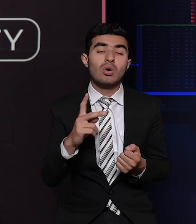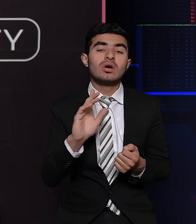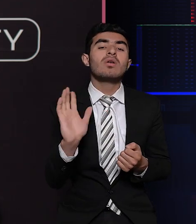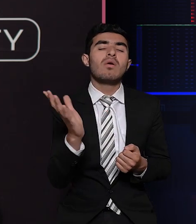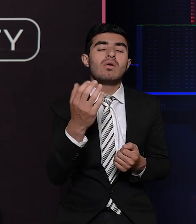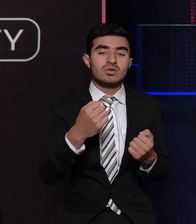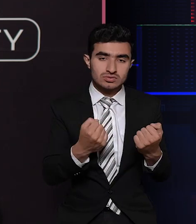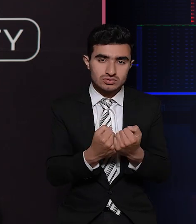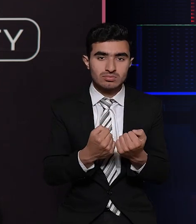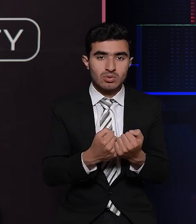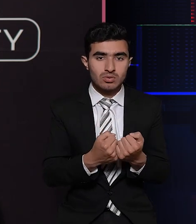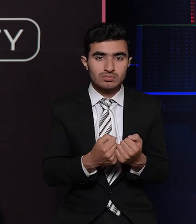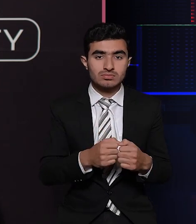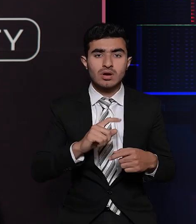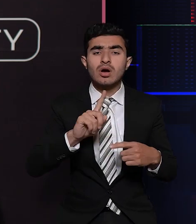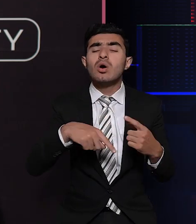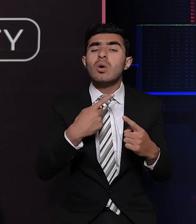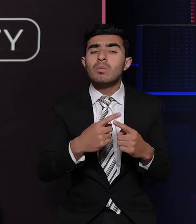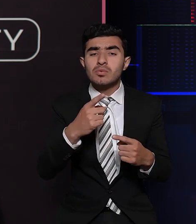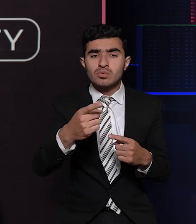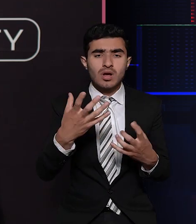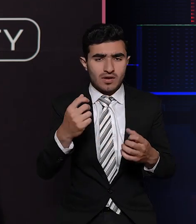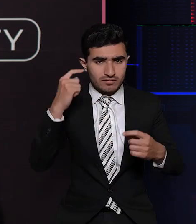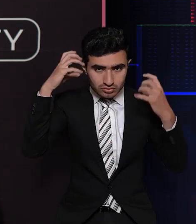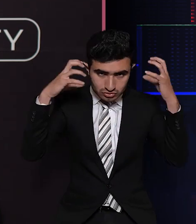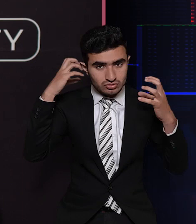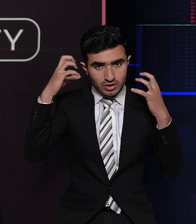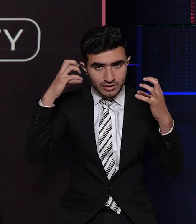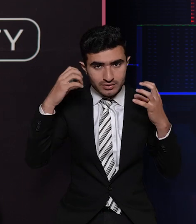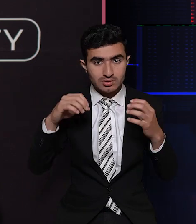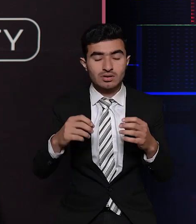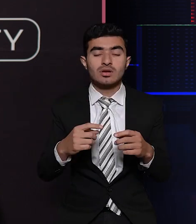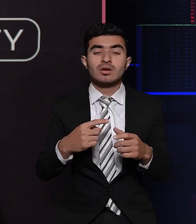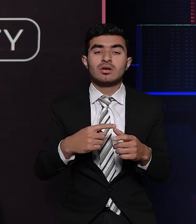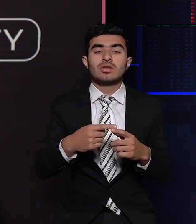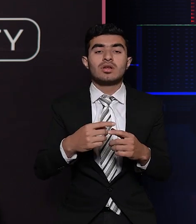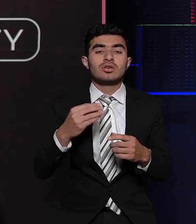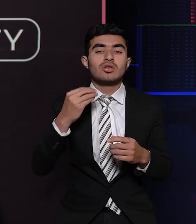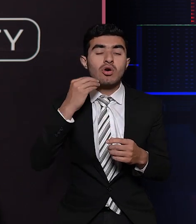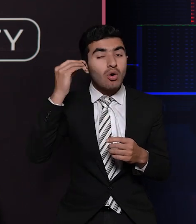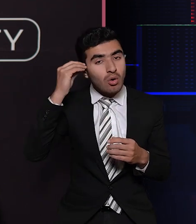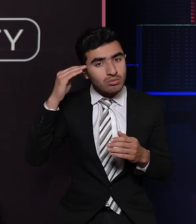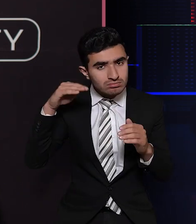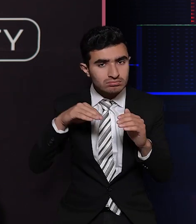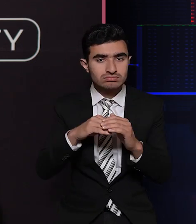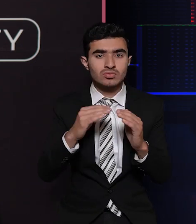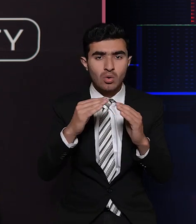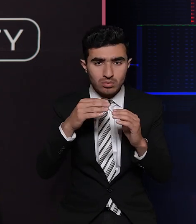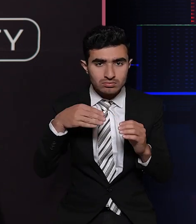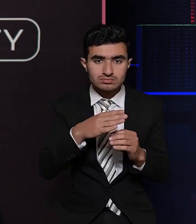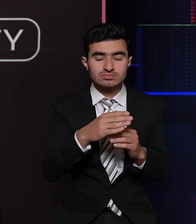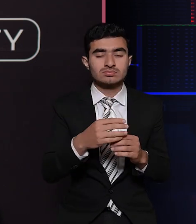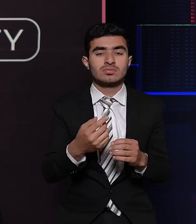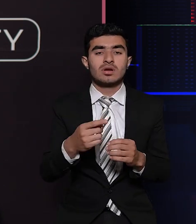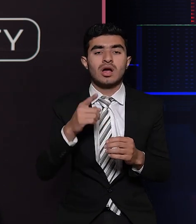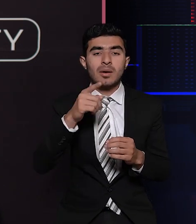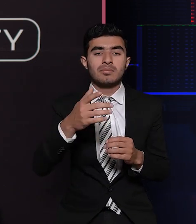جائیں, اپنے والد صاحب کو گلے لگائیں, ماں کو گلے لگائیں, ان سے اظہار